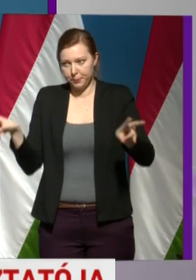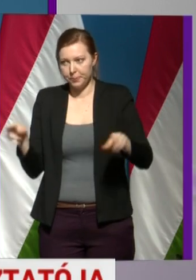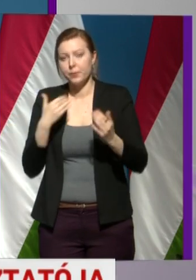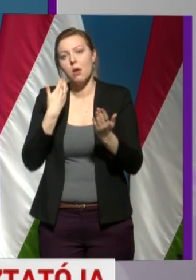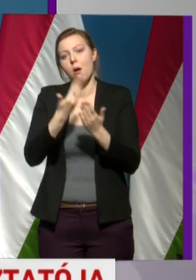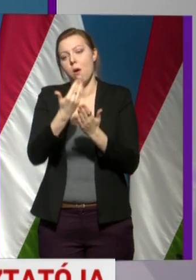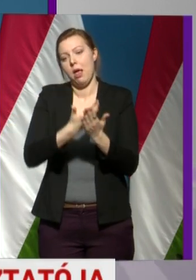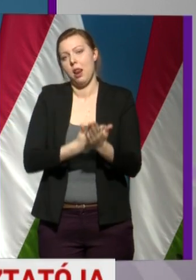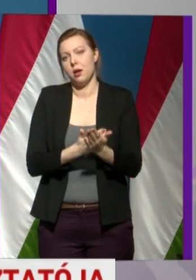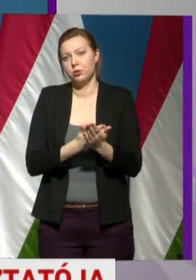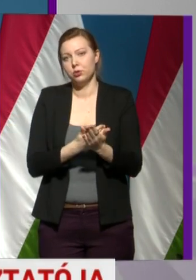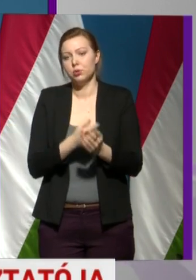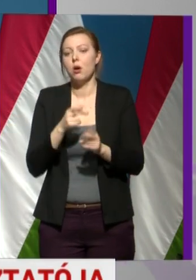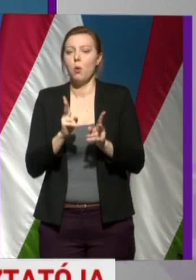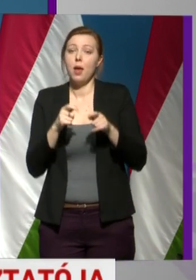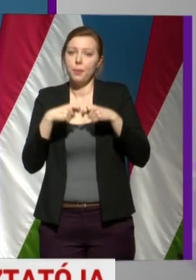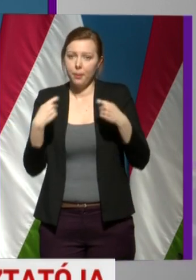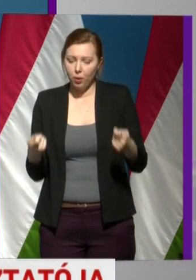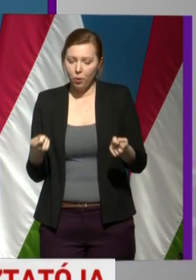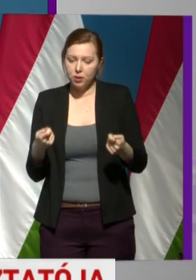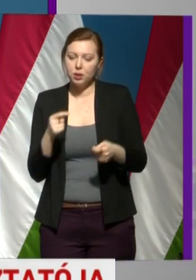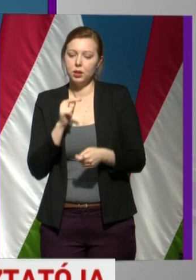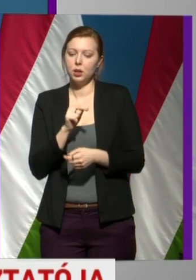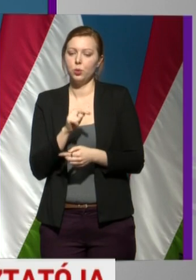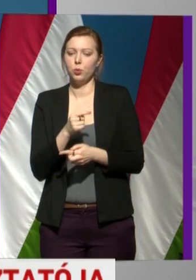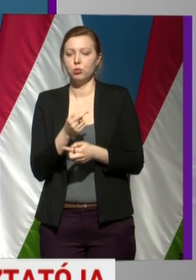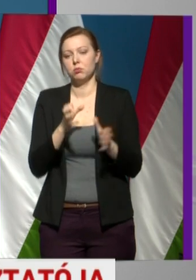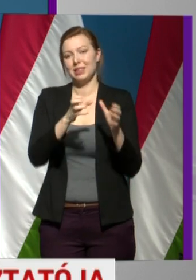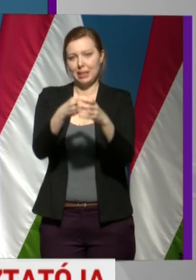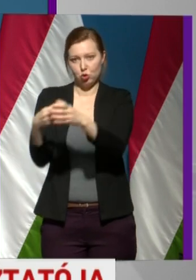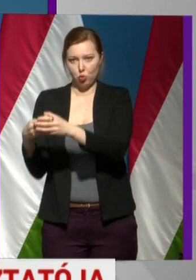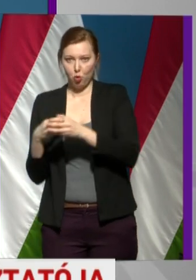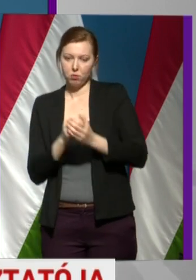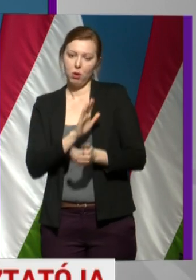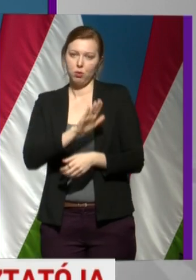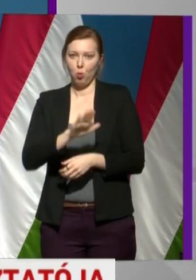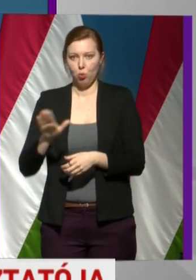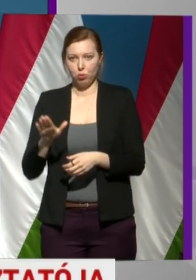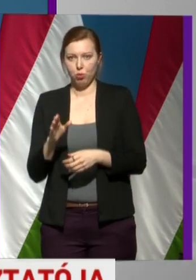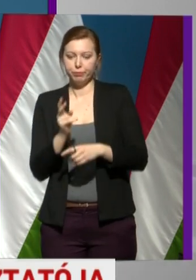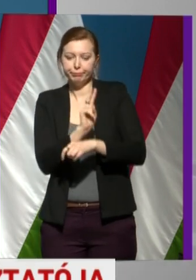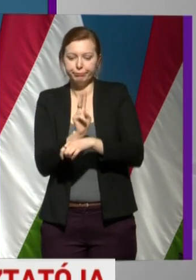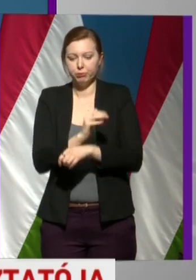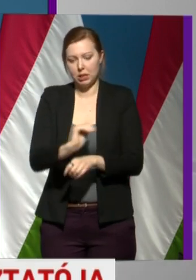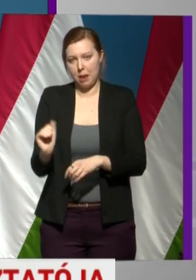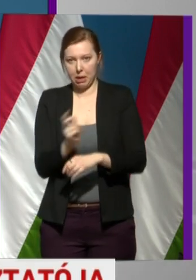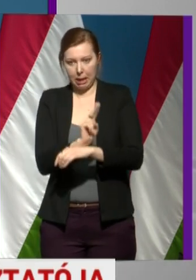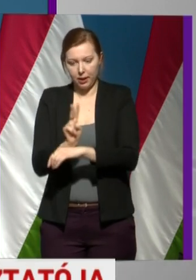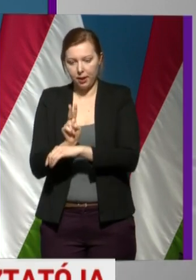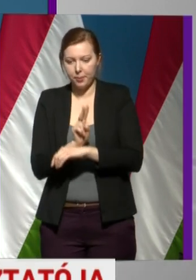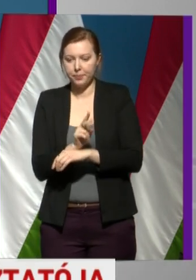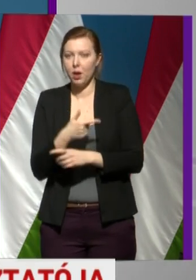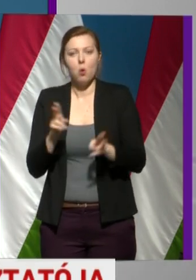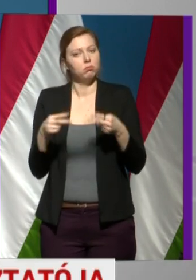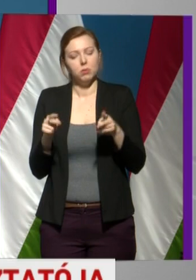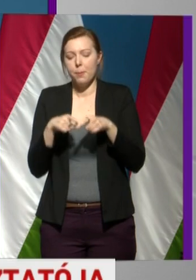ajánlás alapvetően az, hogy ahol megoldható, ott kis csoportban, otthon történjen a gyermekek felügyelete, ahol